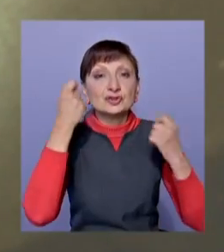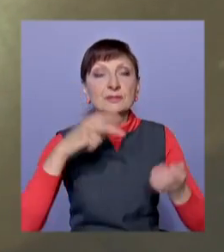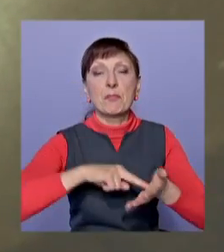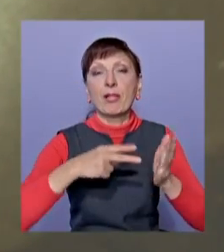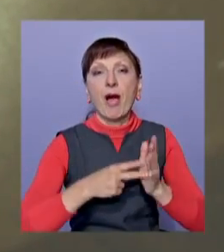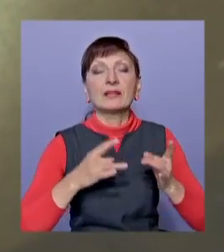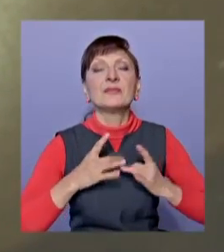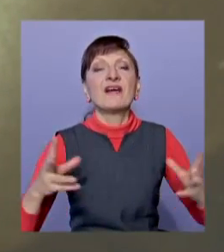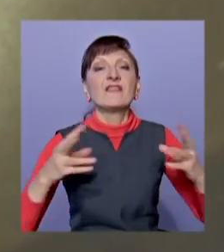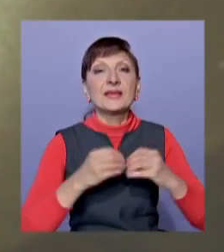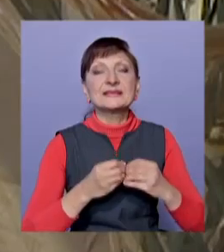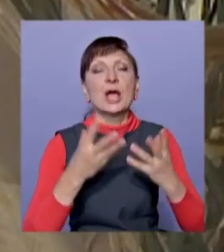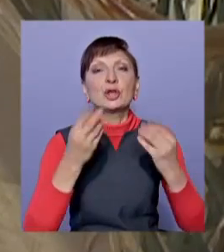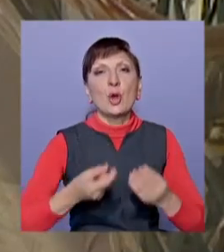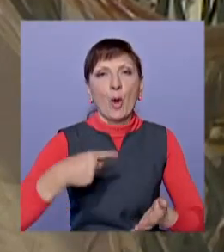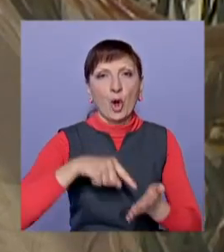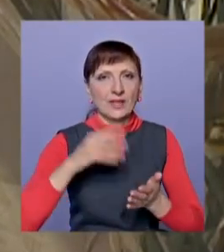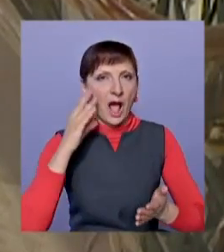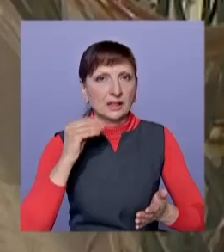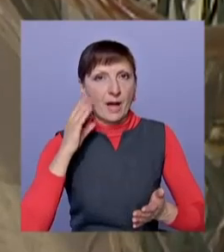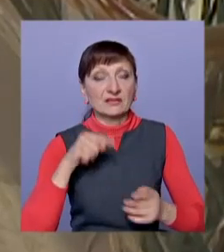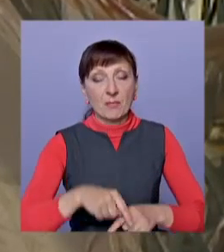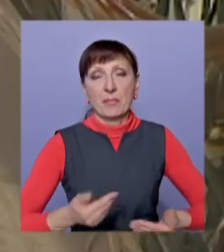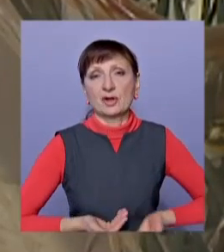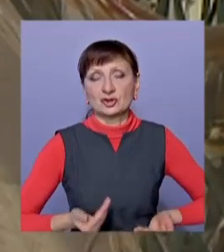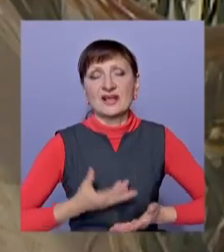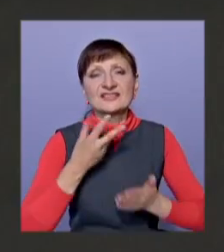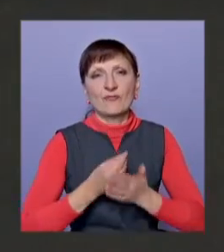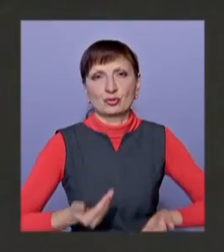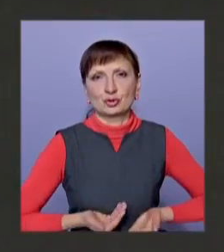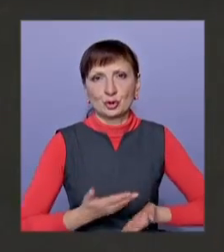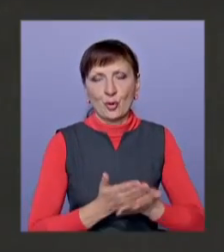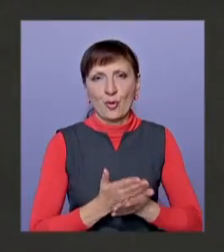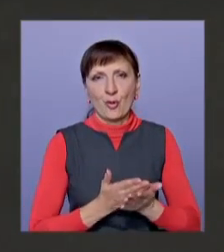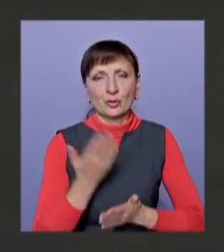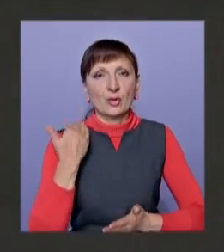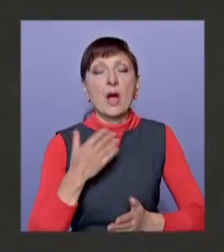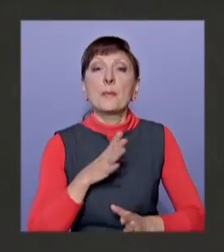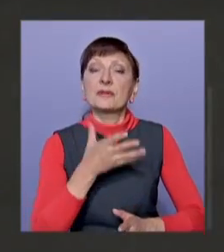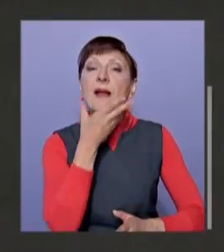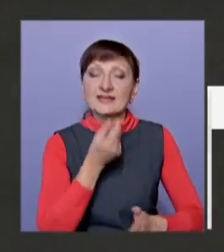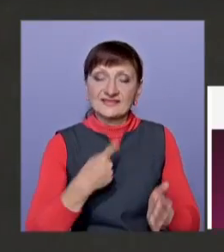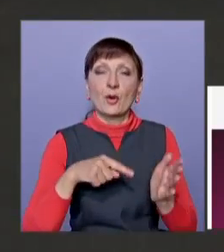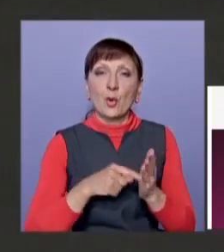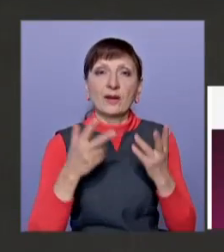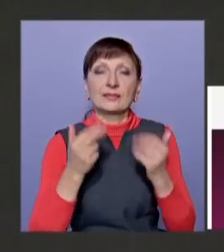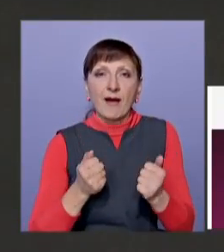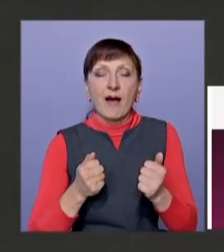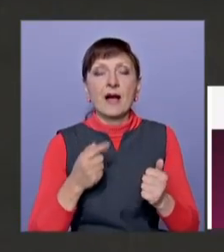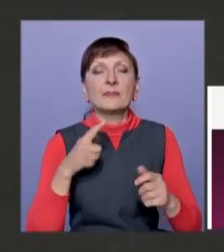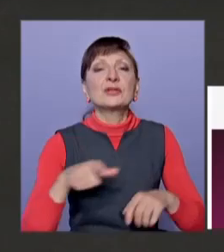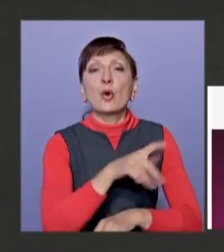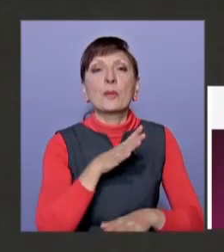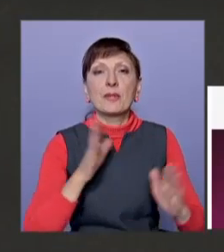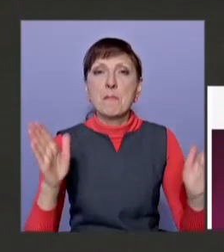собирается отметить вместе с днем родного города, где и прожила свою долгую жизнь. Красивый был город, народу было